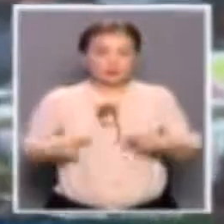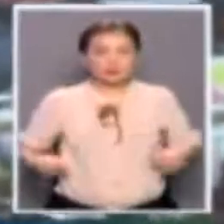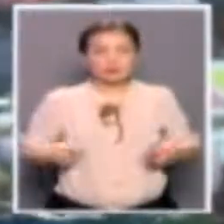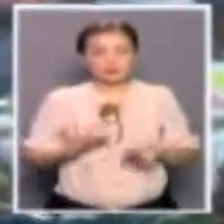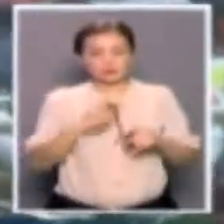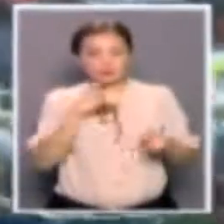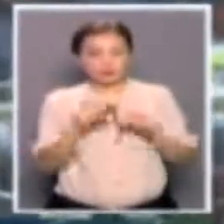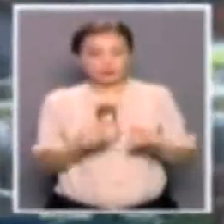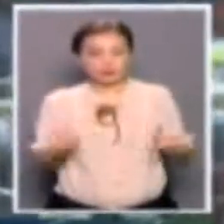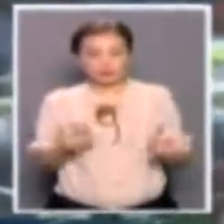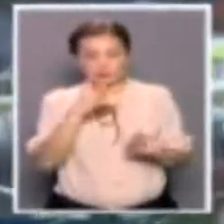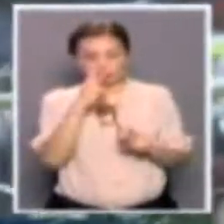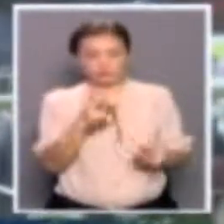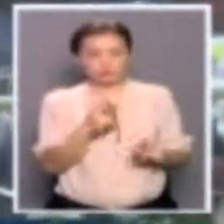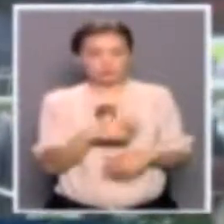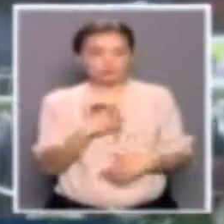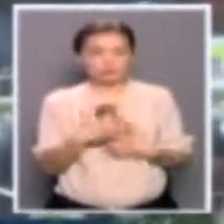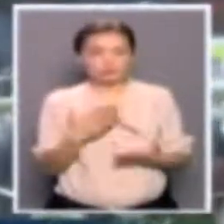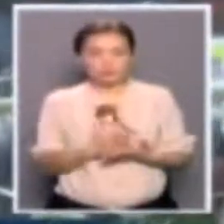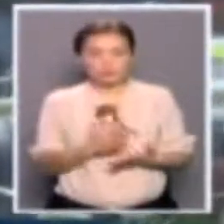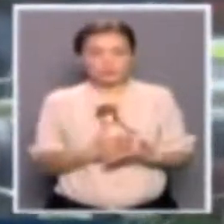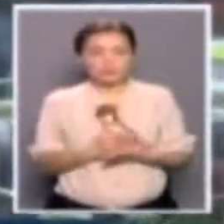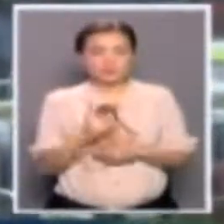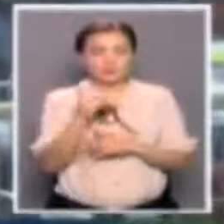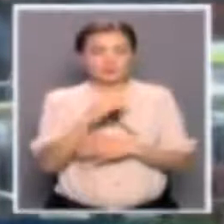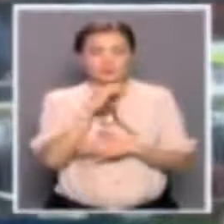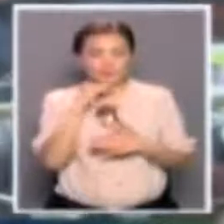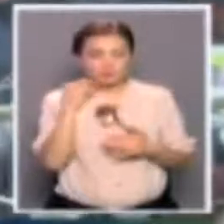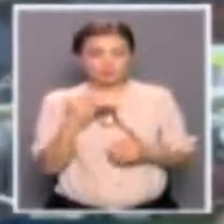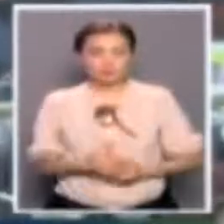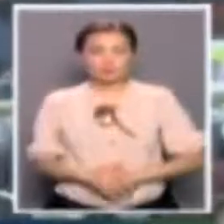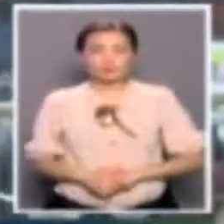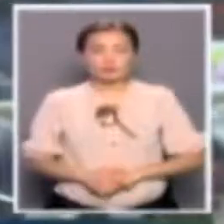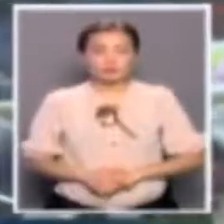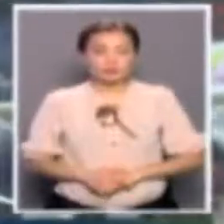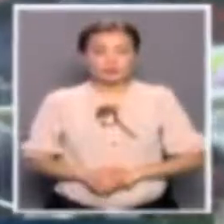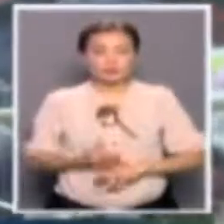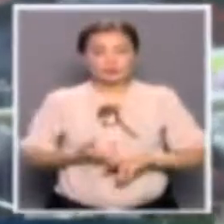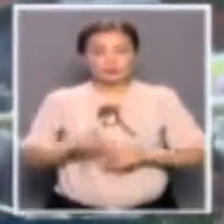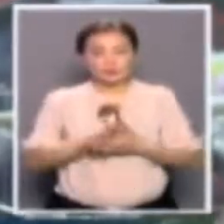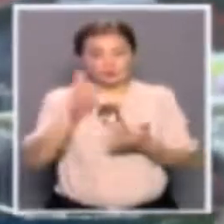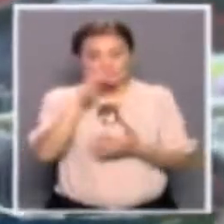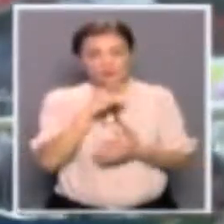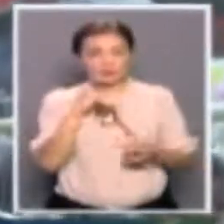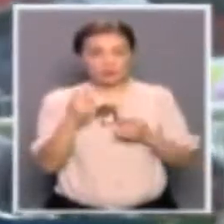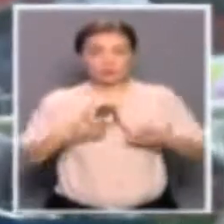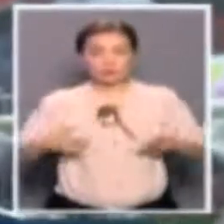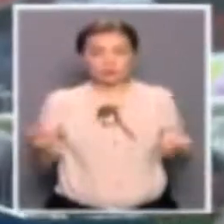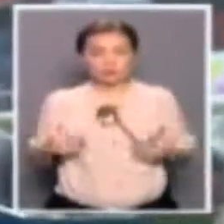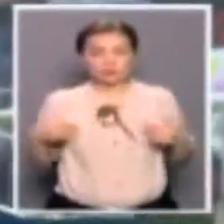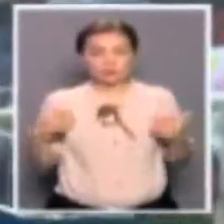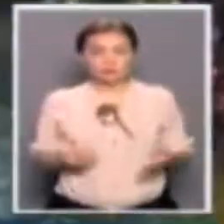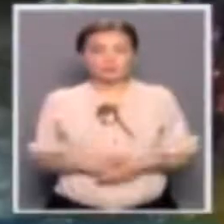Из-за них дети становятся ограниченными в своих возможностях, получают ожоги. Теперь родители должны быть